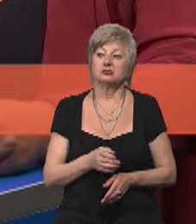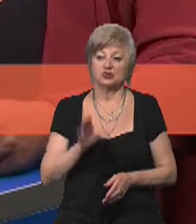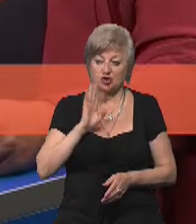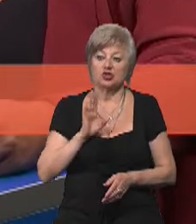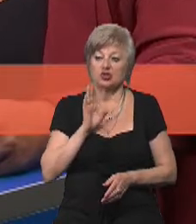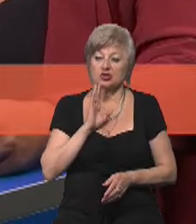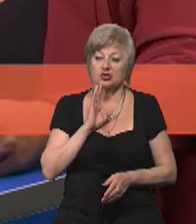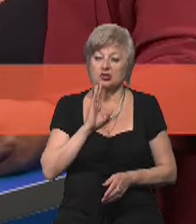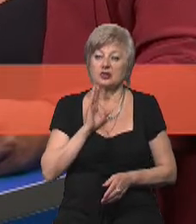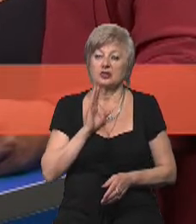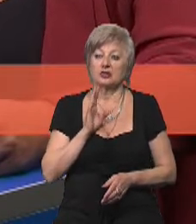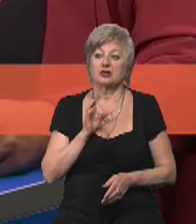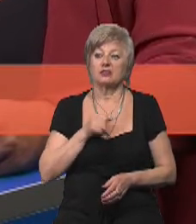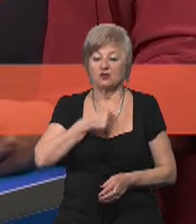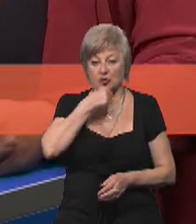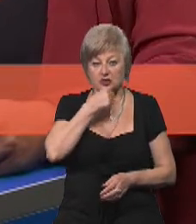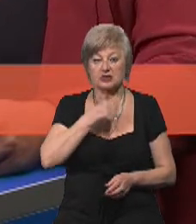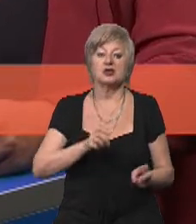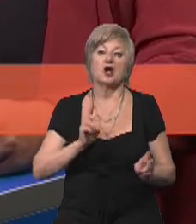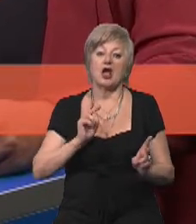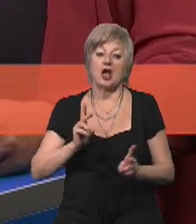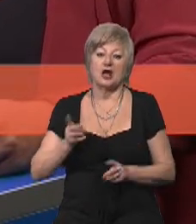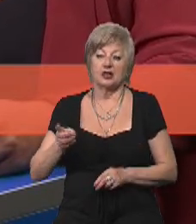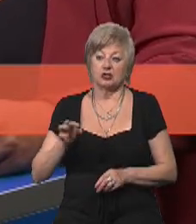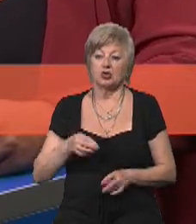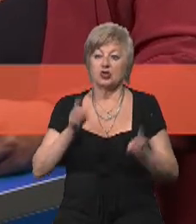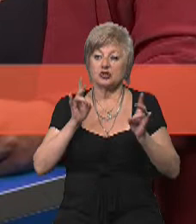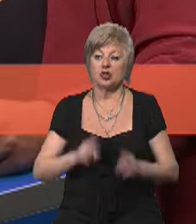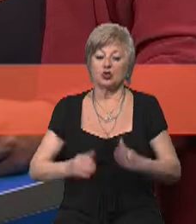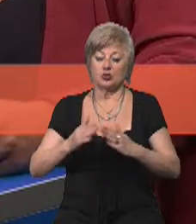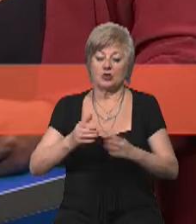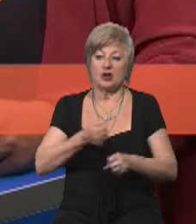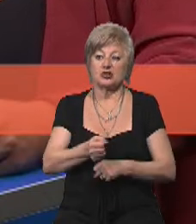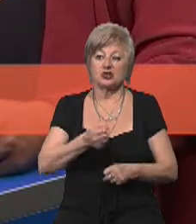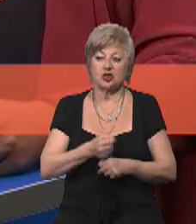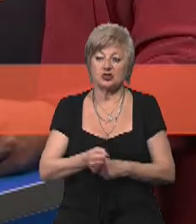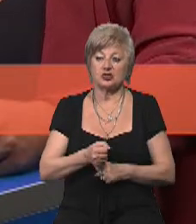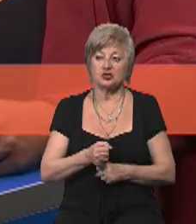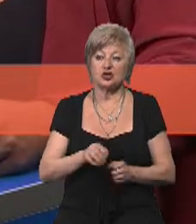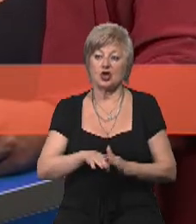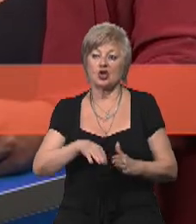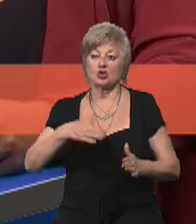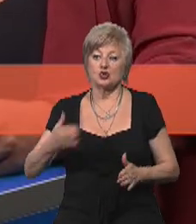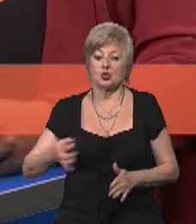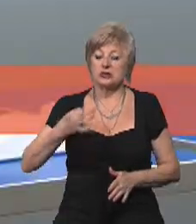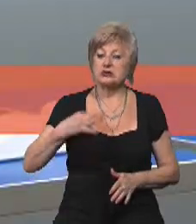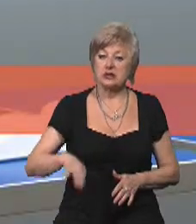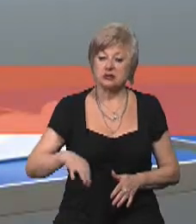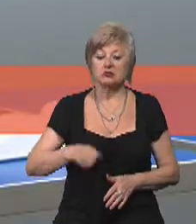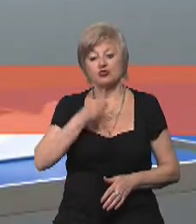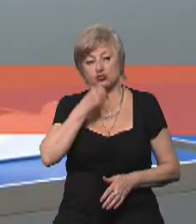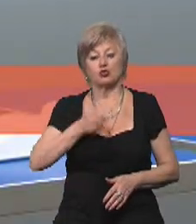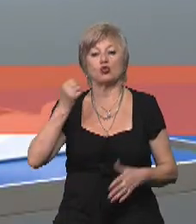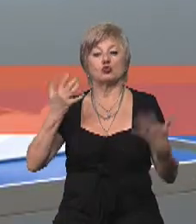жінка, стара жінка, яка страждає від домашнього насильства з боку сина